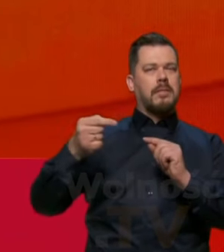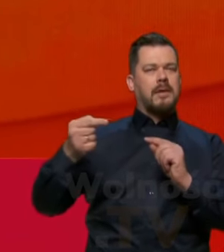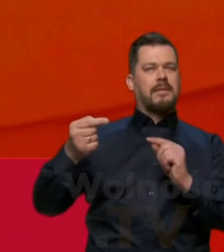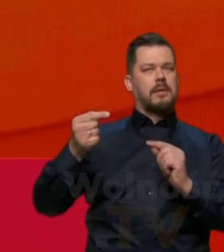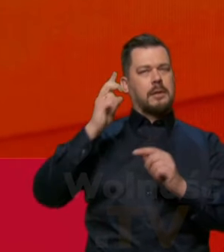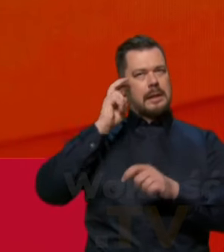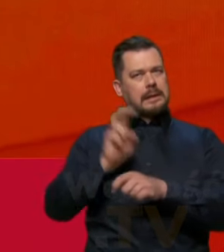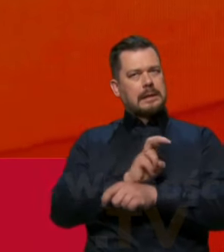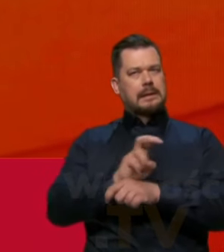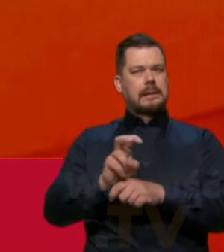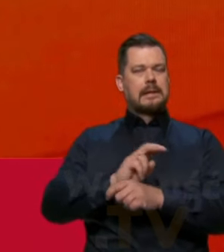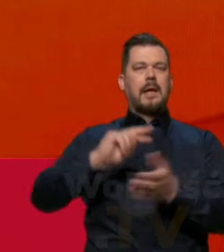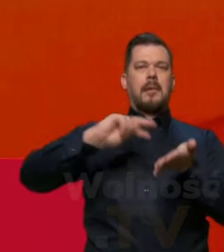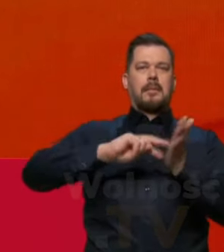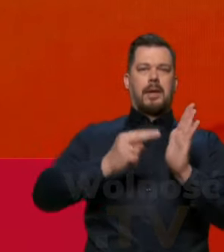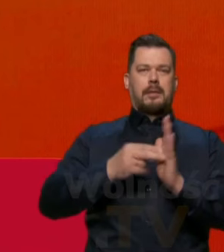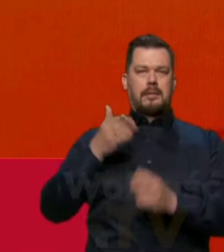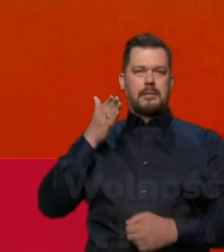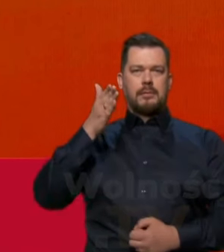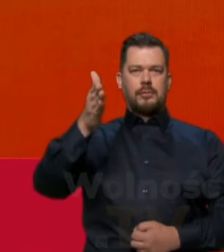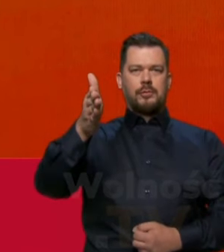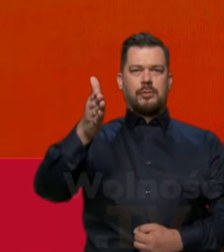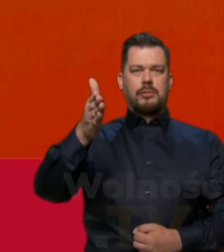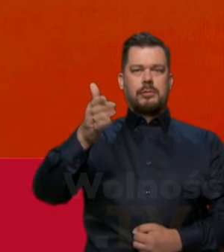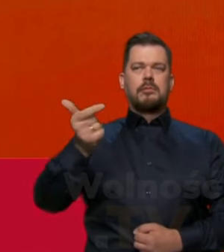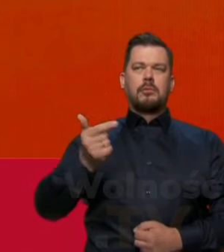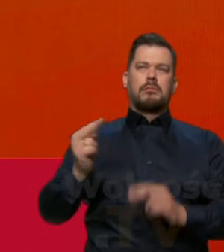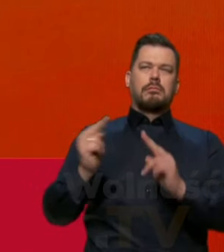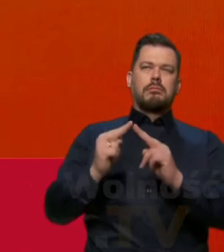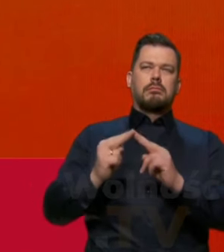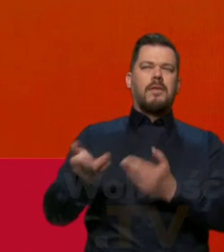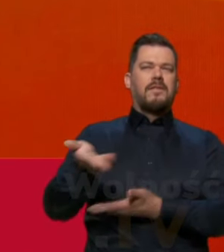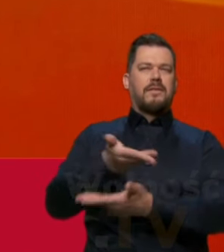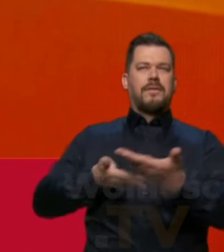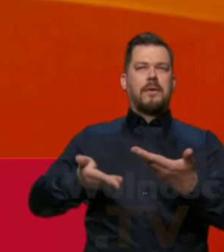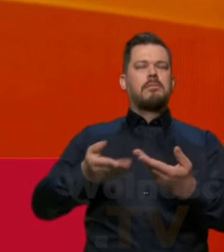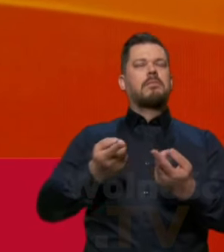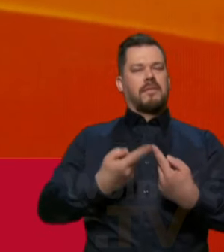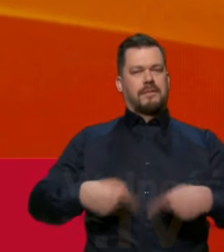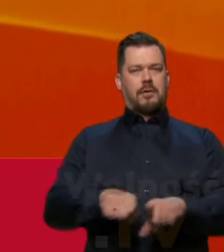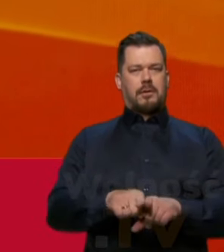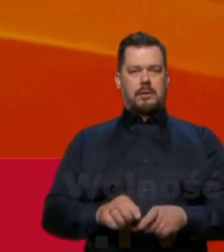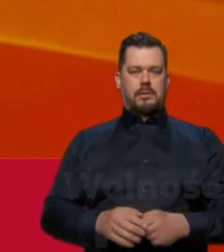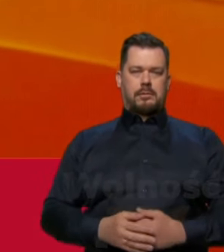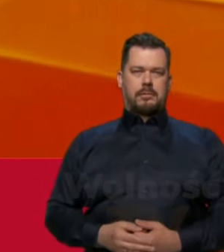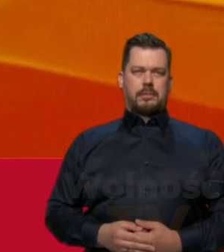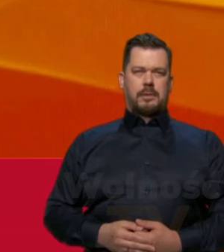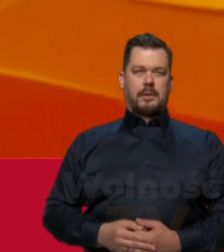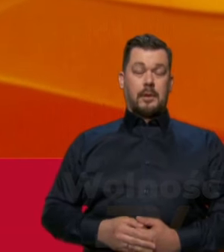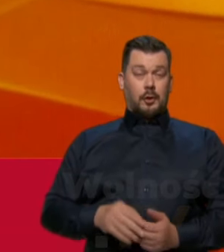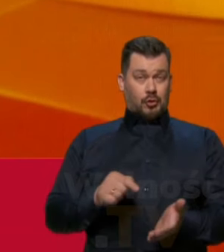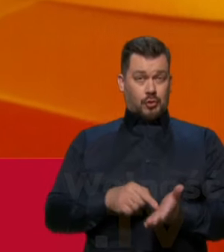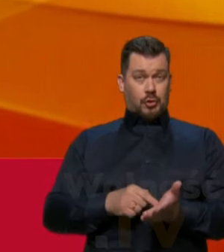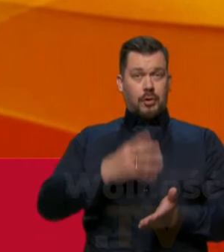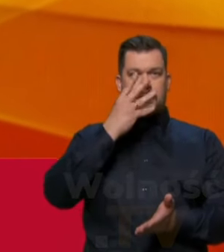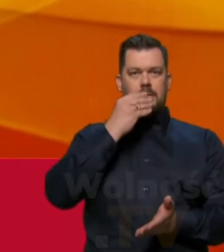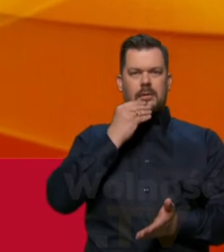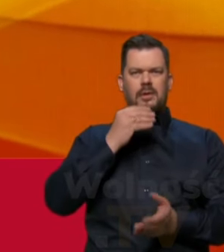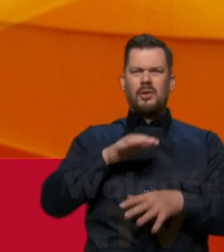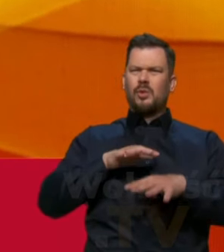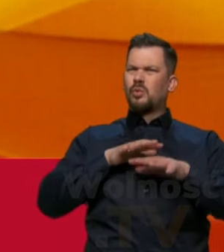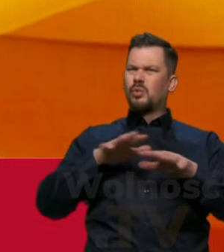takie plany tworzyć, powinniśmy je wspólnie, solidarnie realizować. To, że istnieje tak